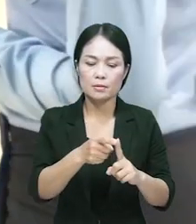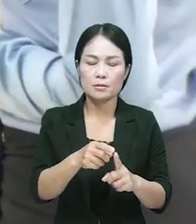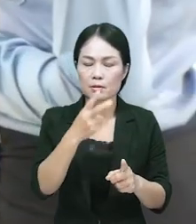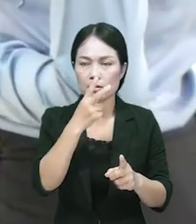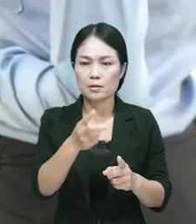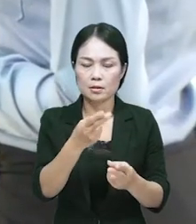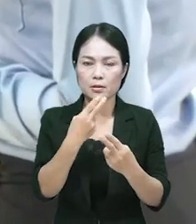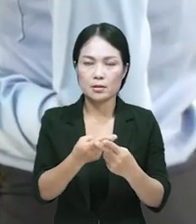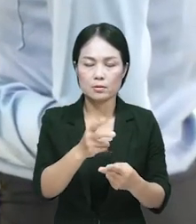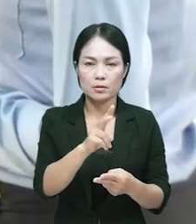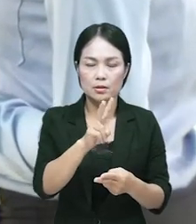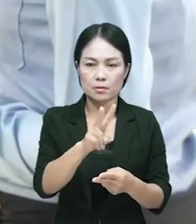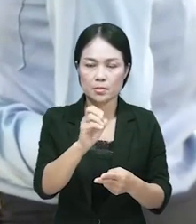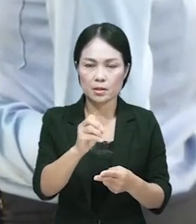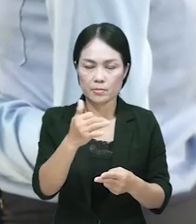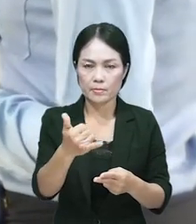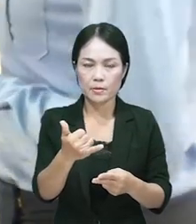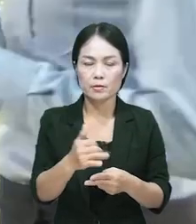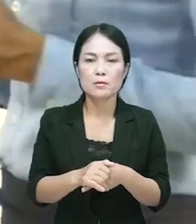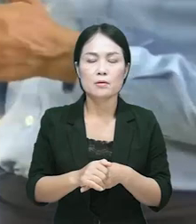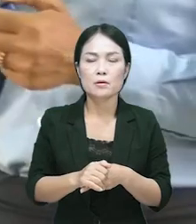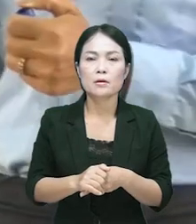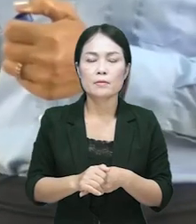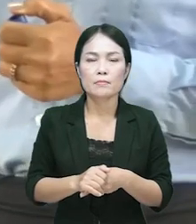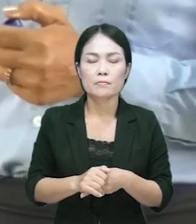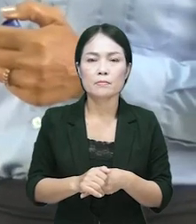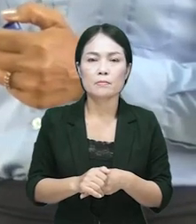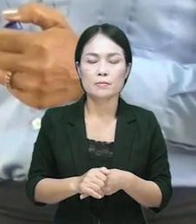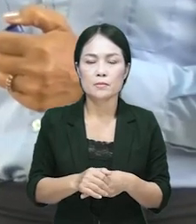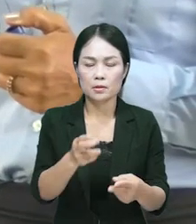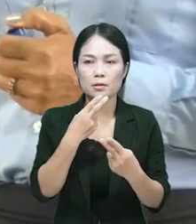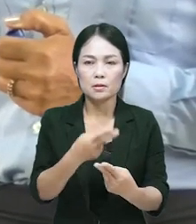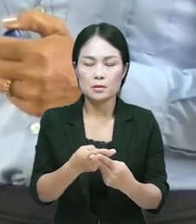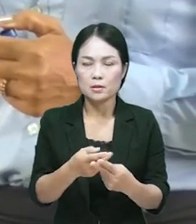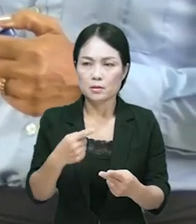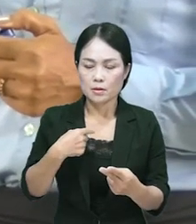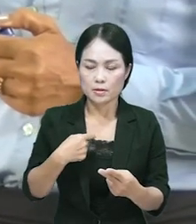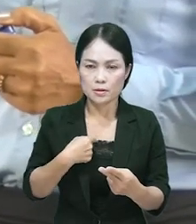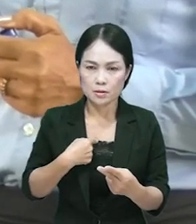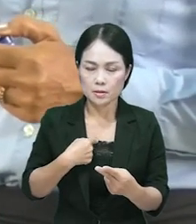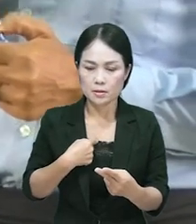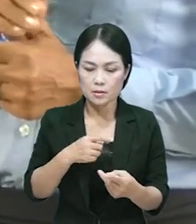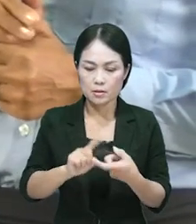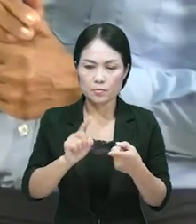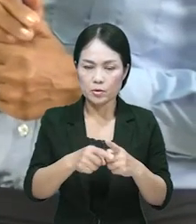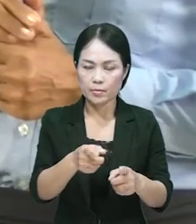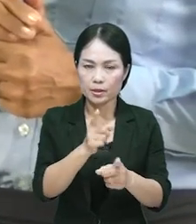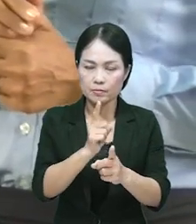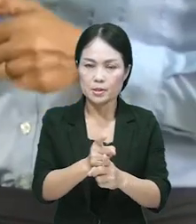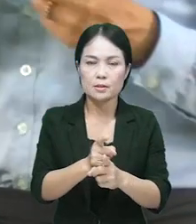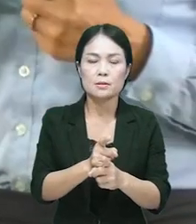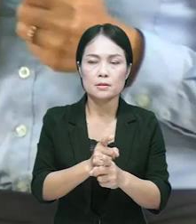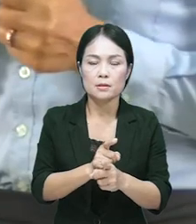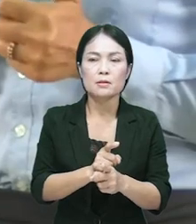ម៉ាក់ឃើញចម្លើយ206អញ្ចឹងកូនគិតថាអូចម្លើយខ្ញុំត្រូវឬក៏ចម្លើយពួកម៉ាក់ខ្ញុំត្រូវ